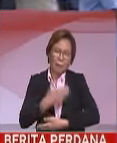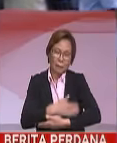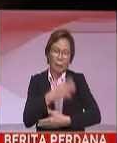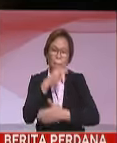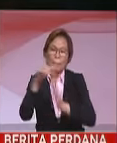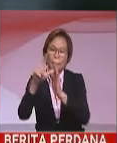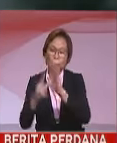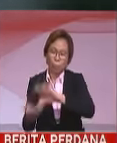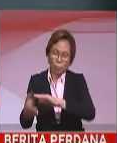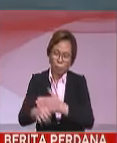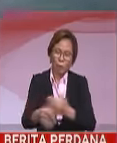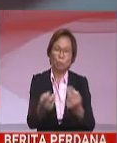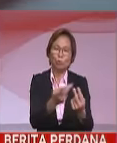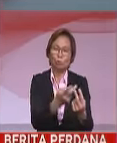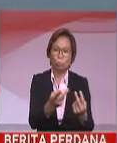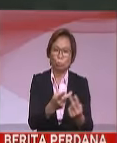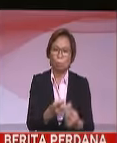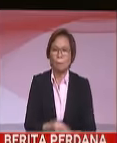mentuanya.